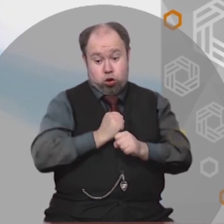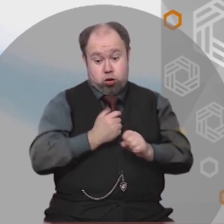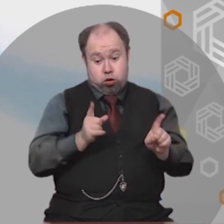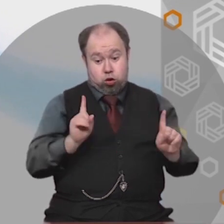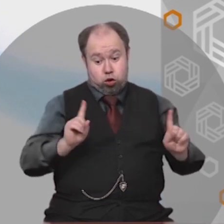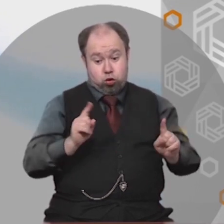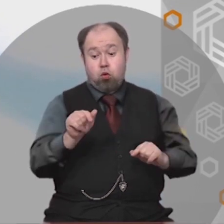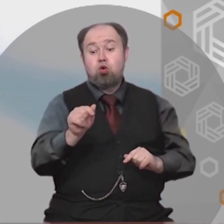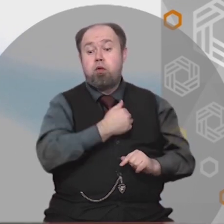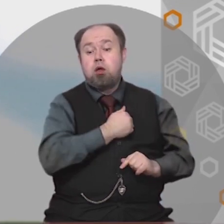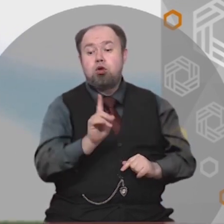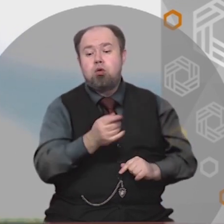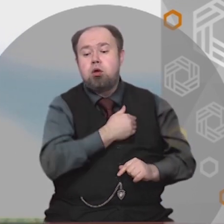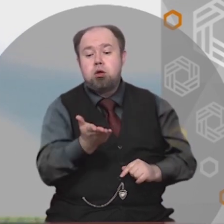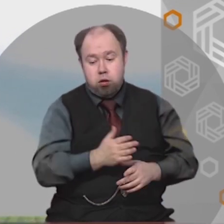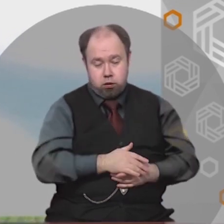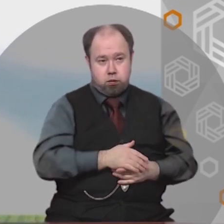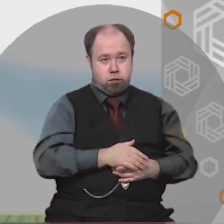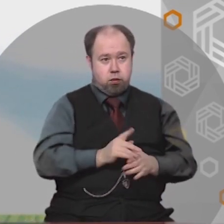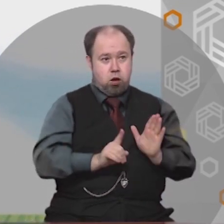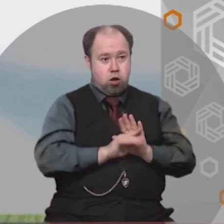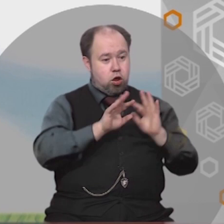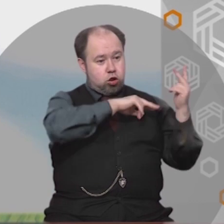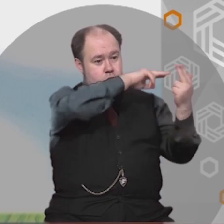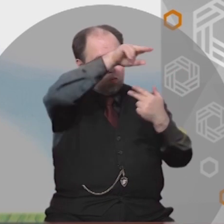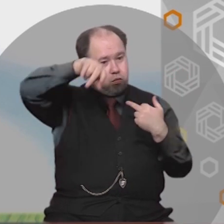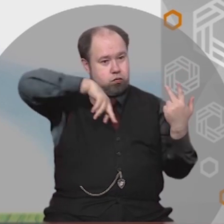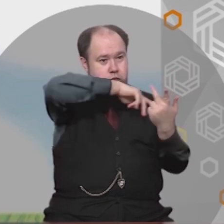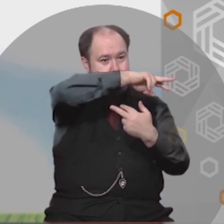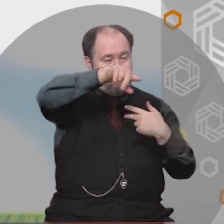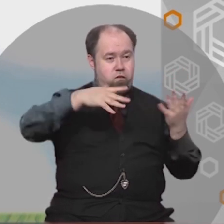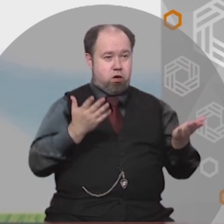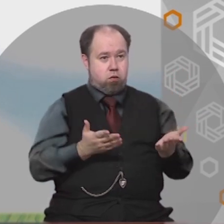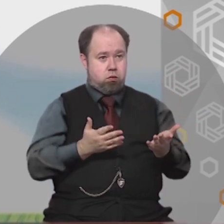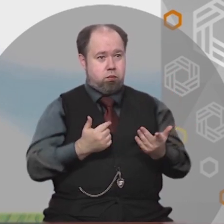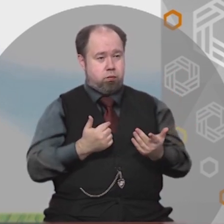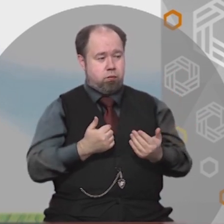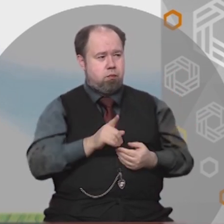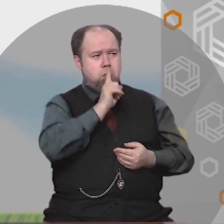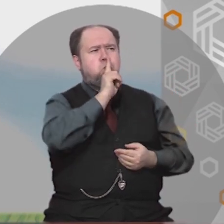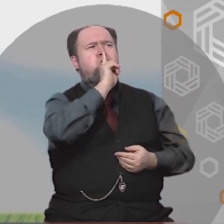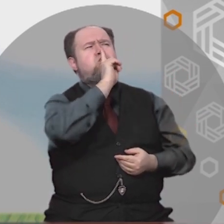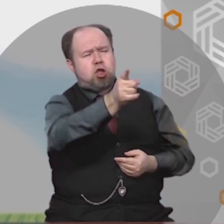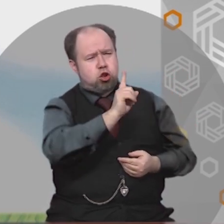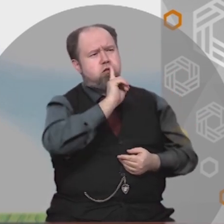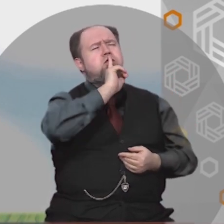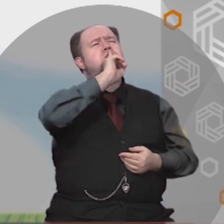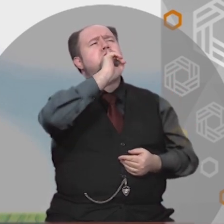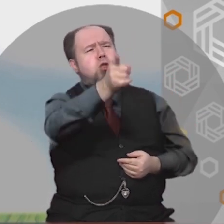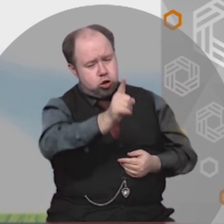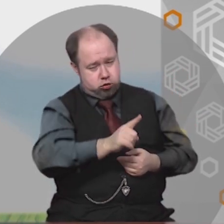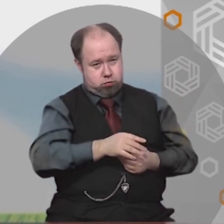это? Что же это? Что вы хотите? Что вы хотите? Стали они кружить вокруг кота. Тише вы,